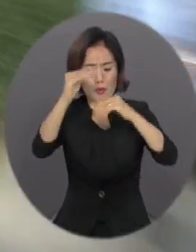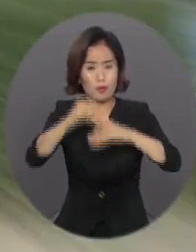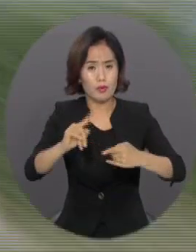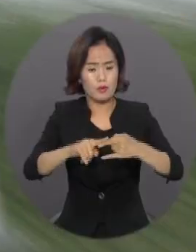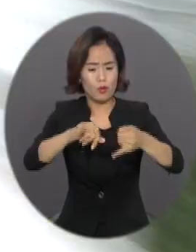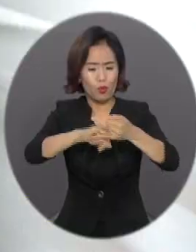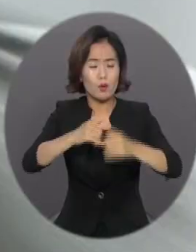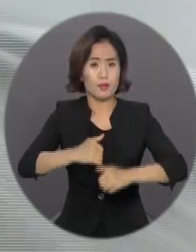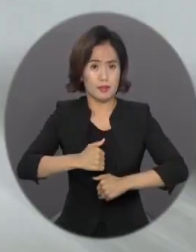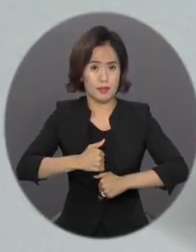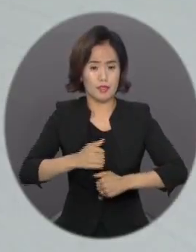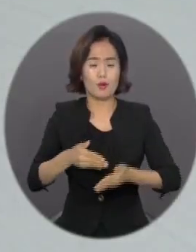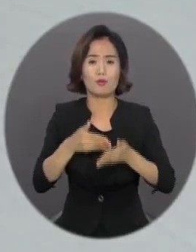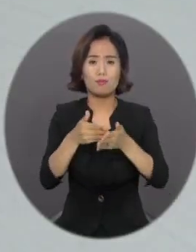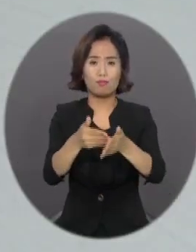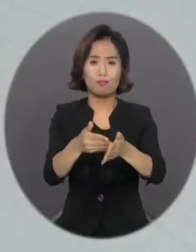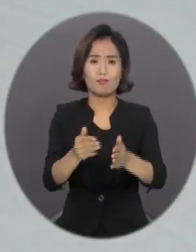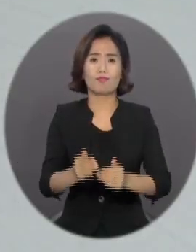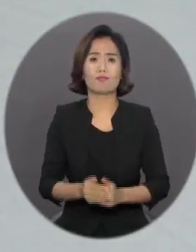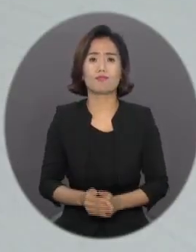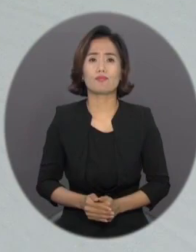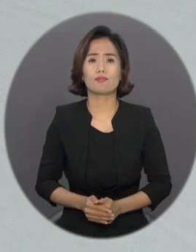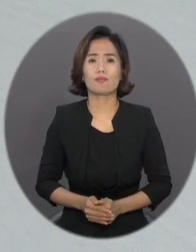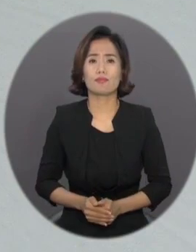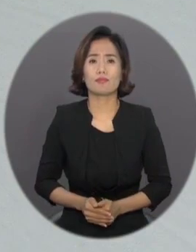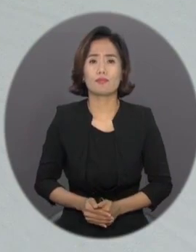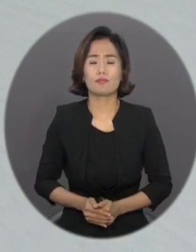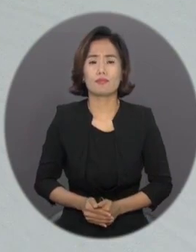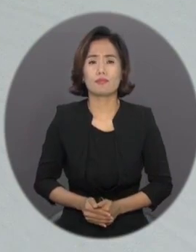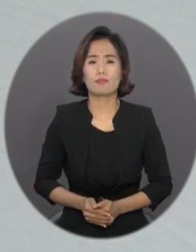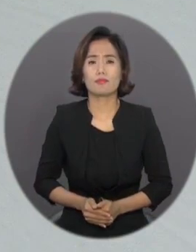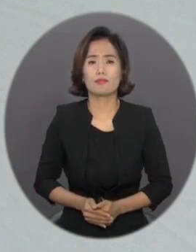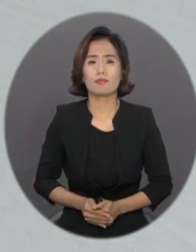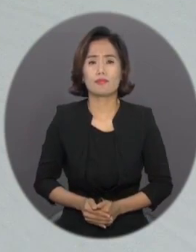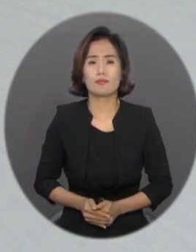적시된 절차를 반드시 지켜야 한다고 촉구했습니다. MBC 뉴스 우종훈입니다.